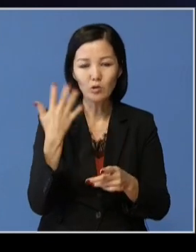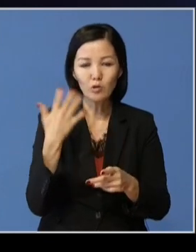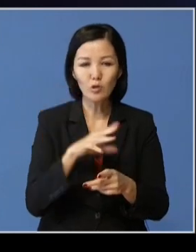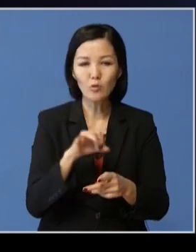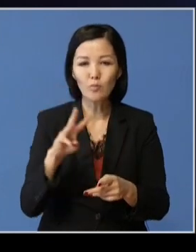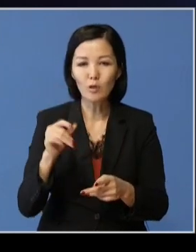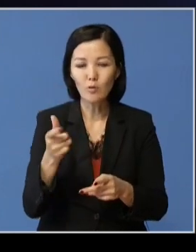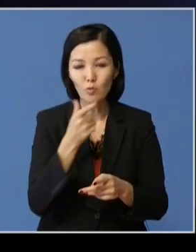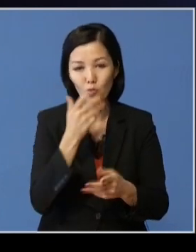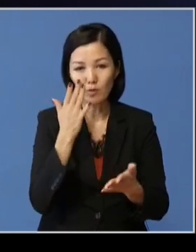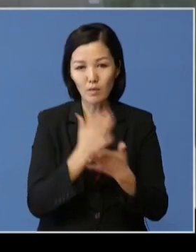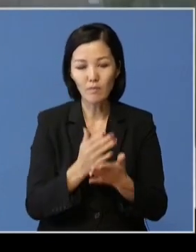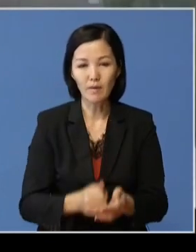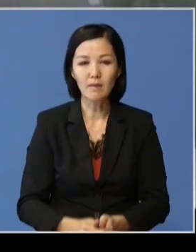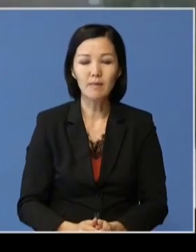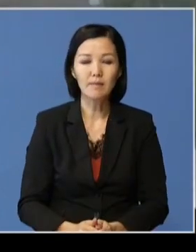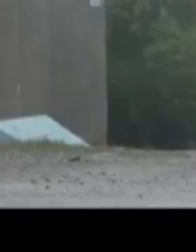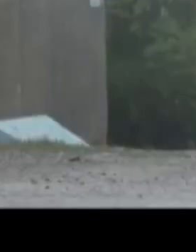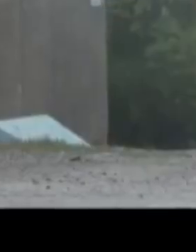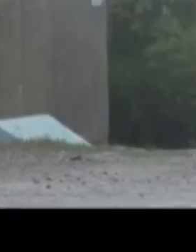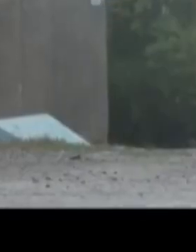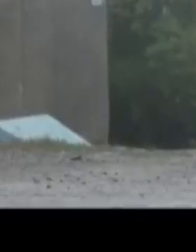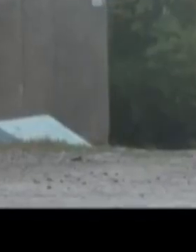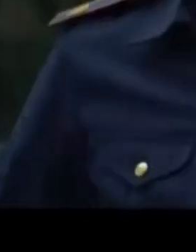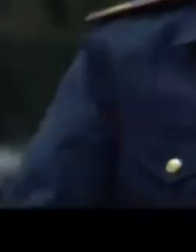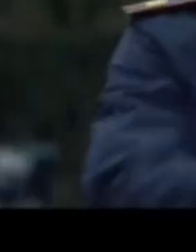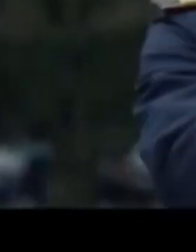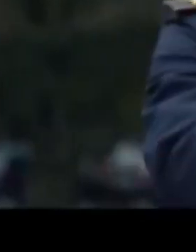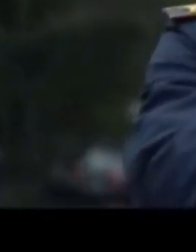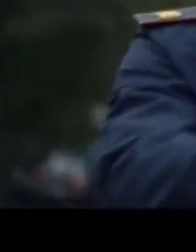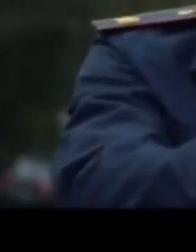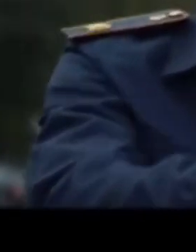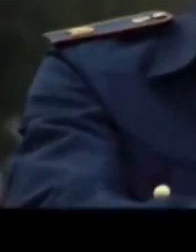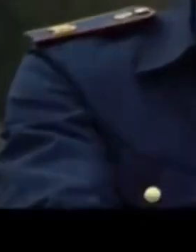миллион көрермен жинап үлгерді. Алмат Хамит, Ерлан Азамбай, Жетсу телеарнасы.